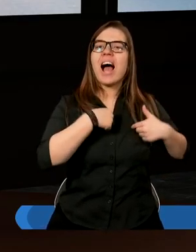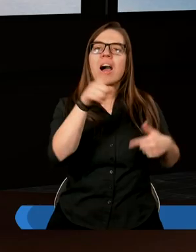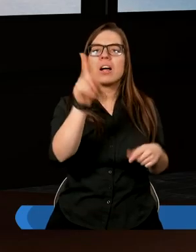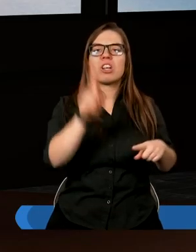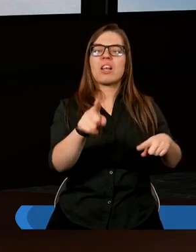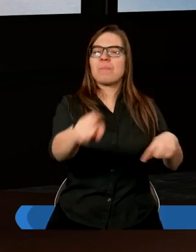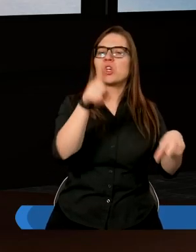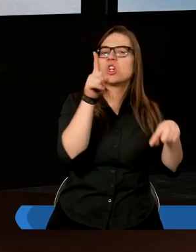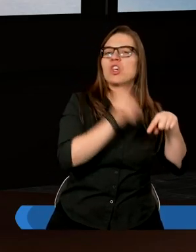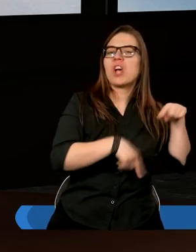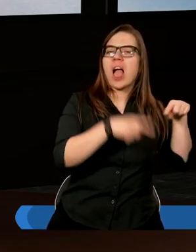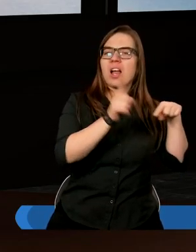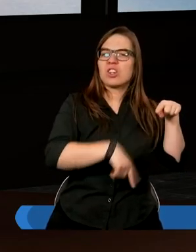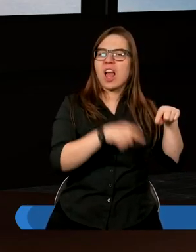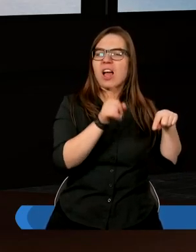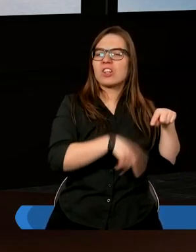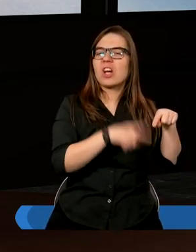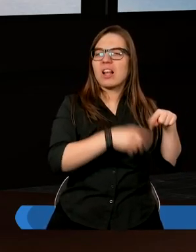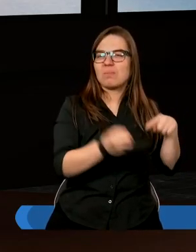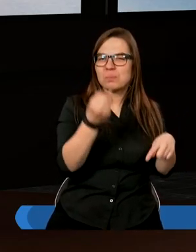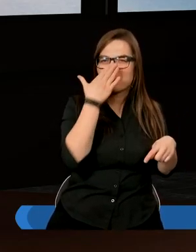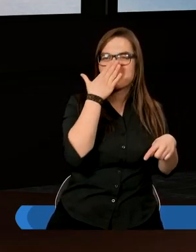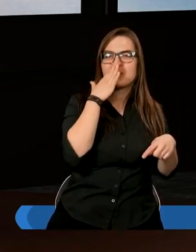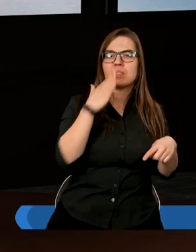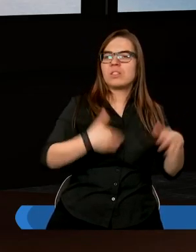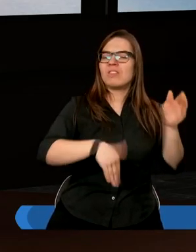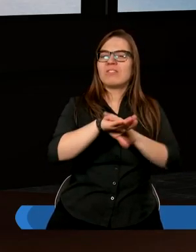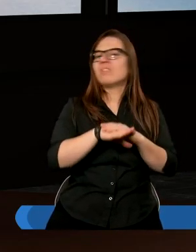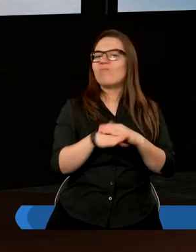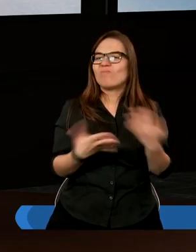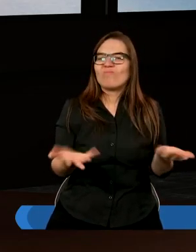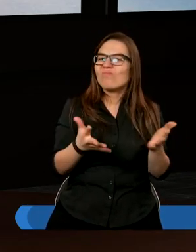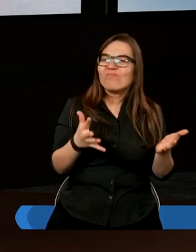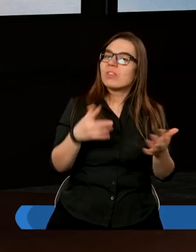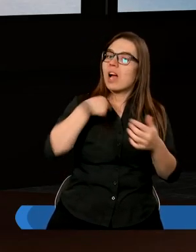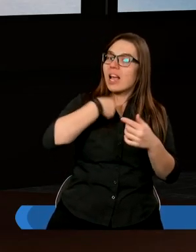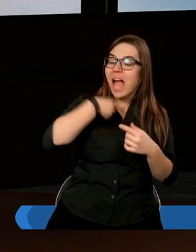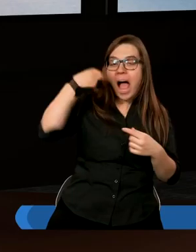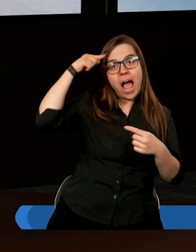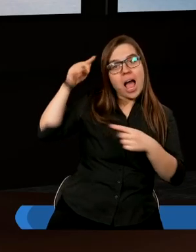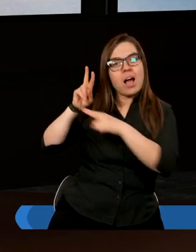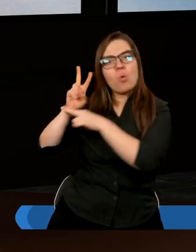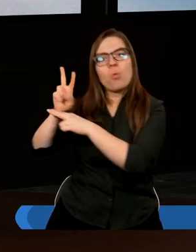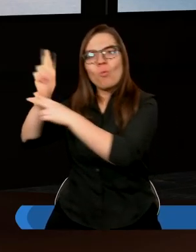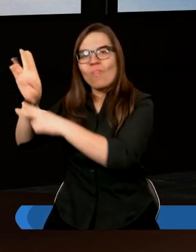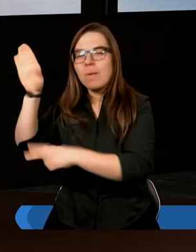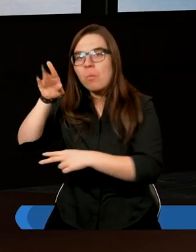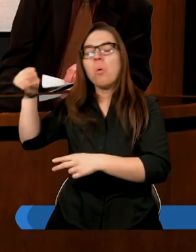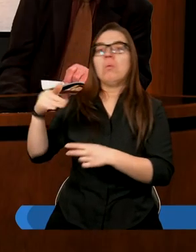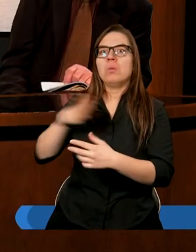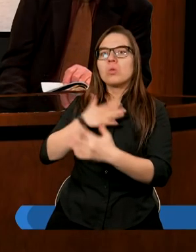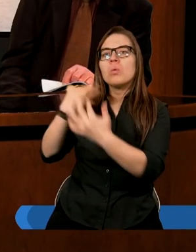chcielibyśmy zrobić, my powinniśmy ufać Bogu i